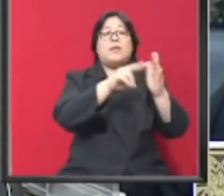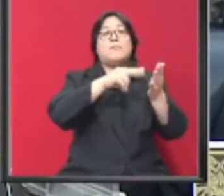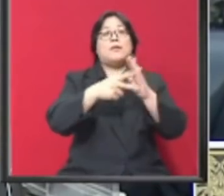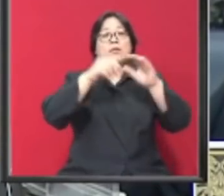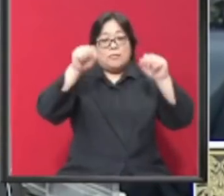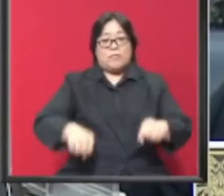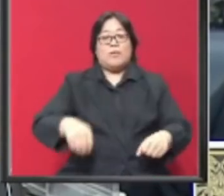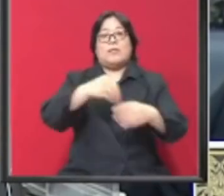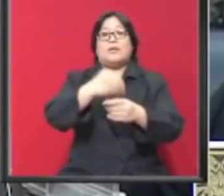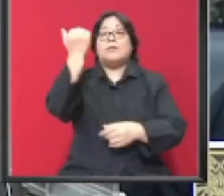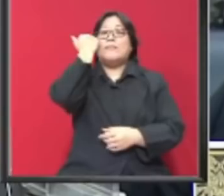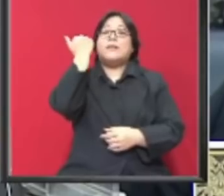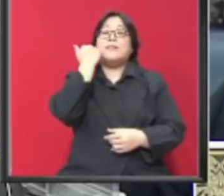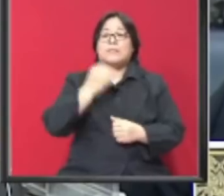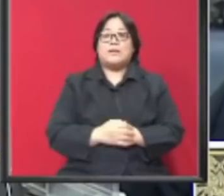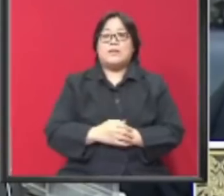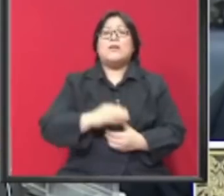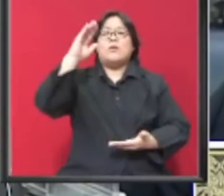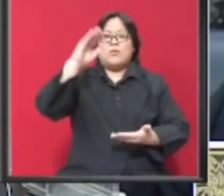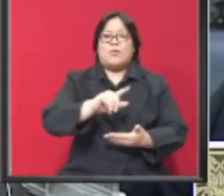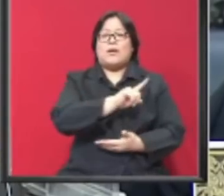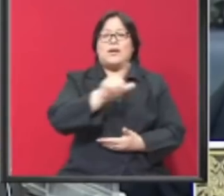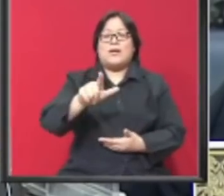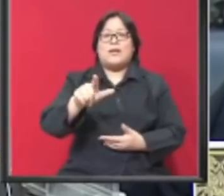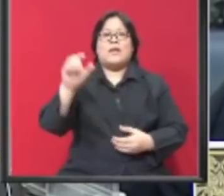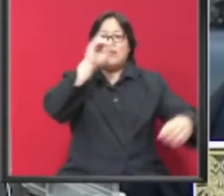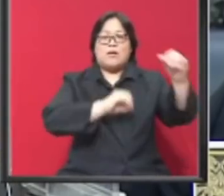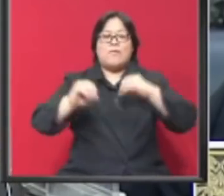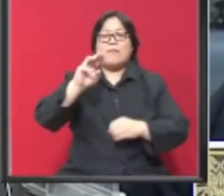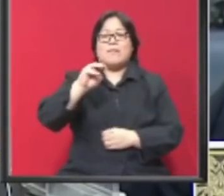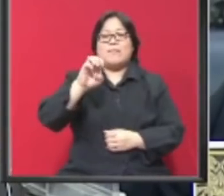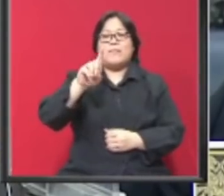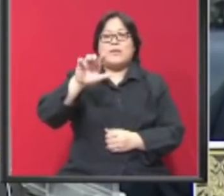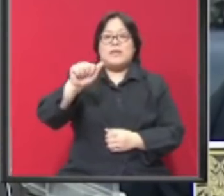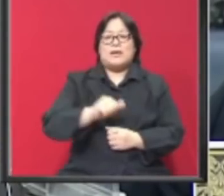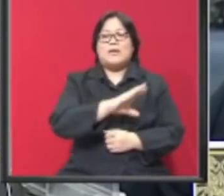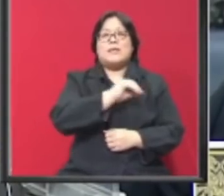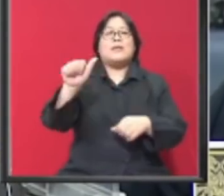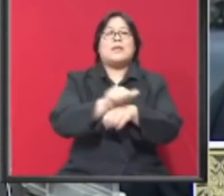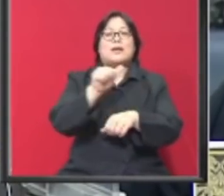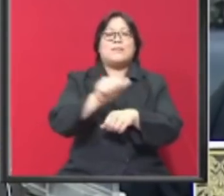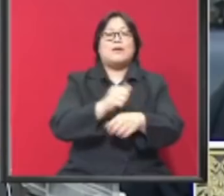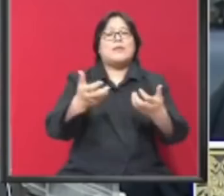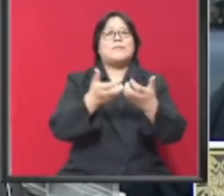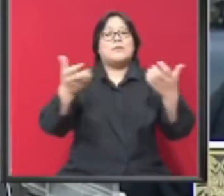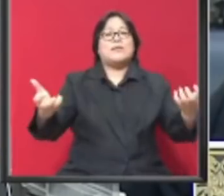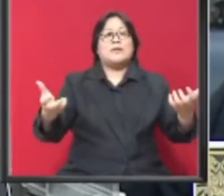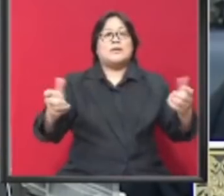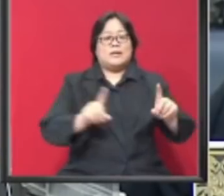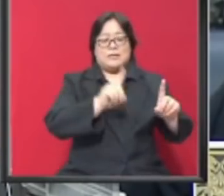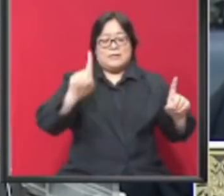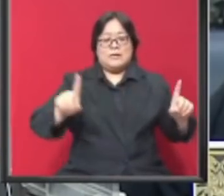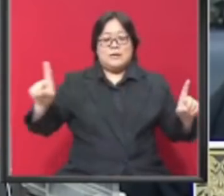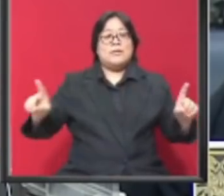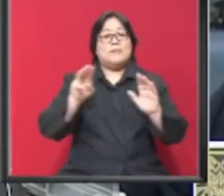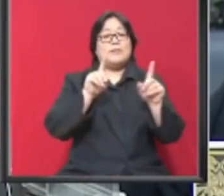lah boleh juga di Mahkamah kurangkanlah pemerhati dan media dan amalkan perpisahan sejauh